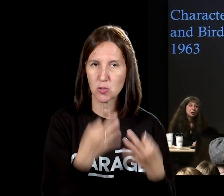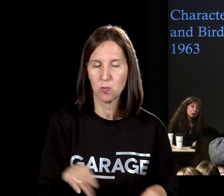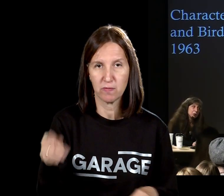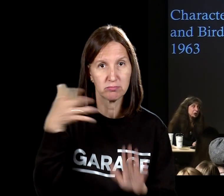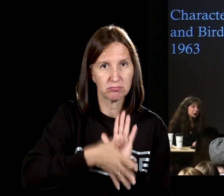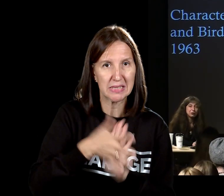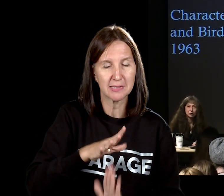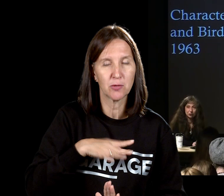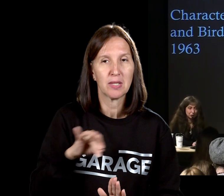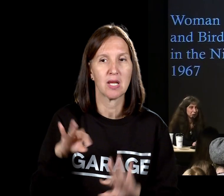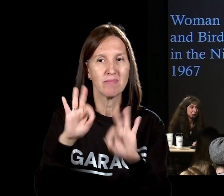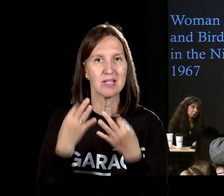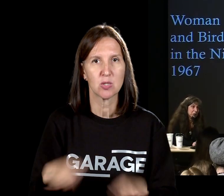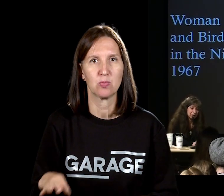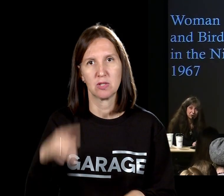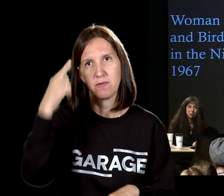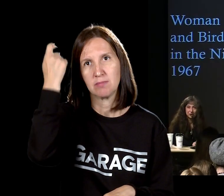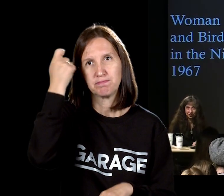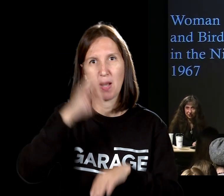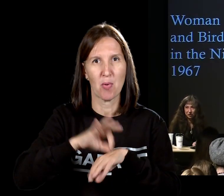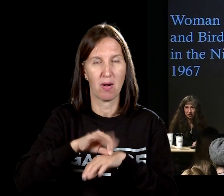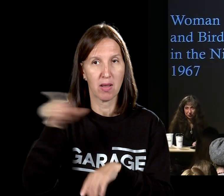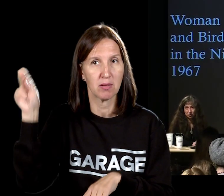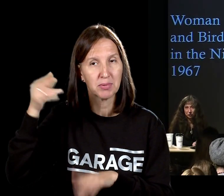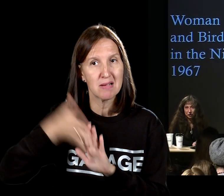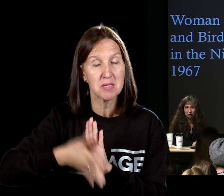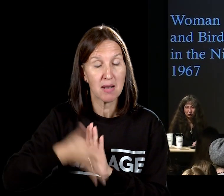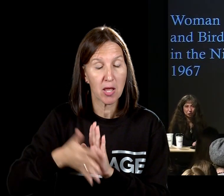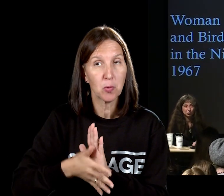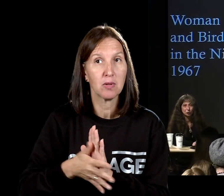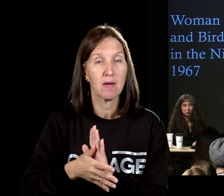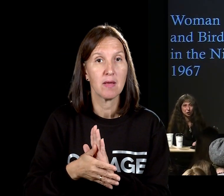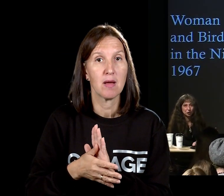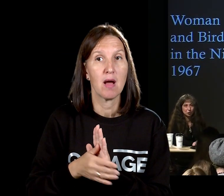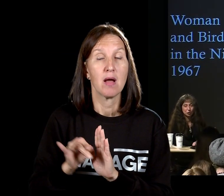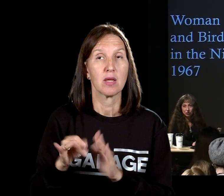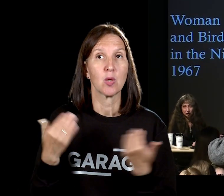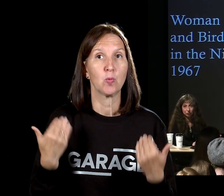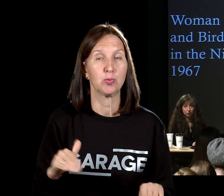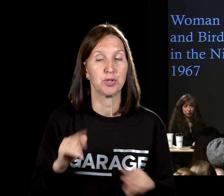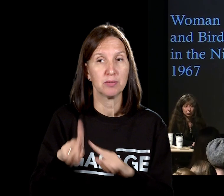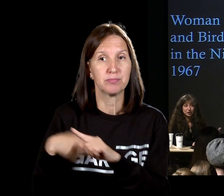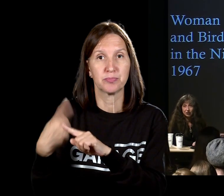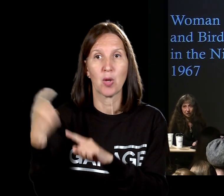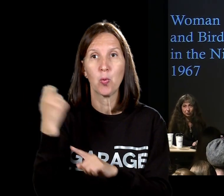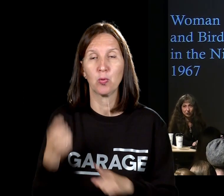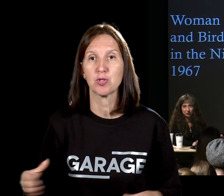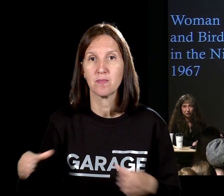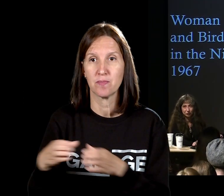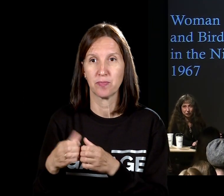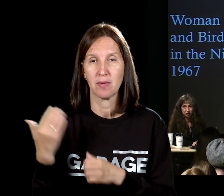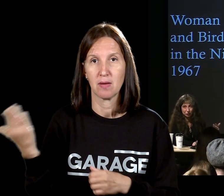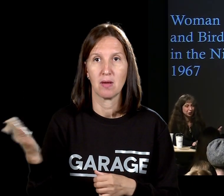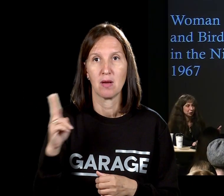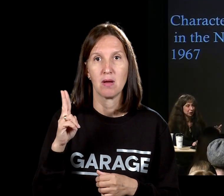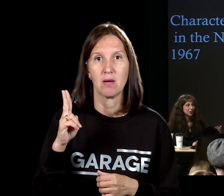исследует, тоже вполне одновременно с тем, как это искусство исследует уже, например, художники группы объединения Кабра, да,